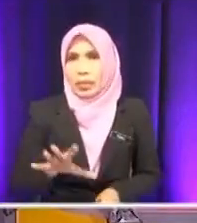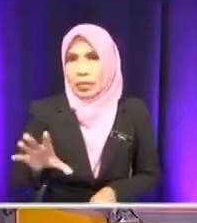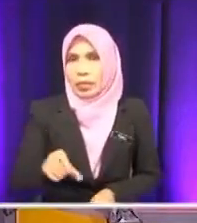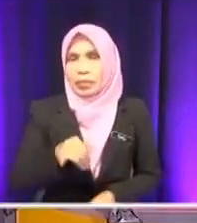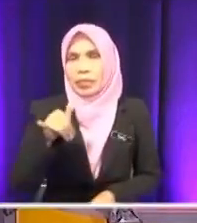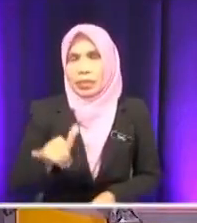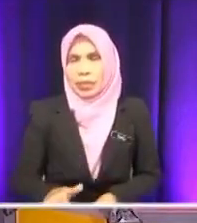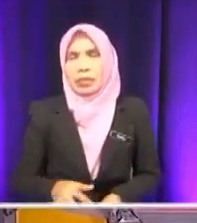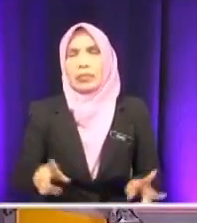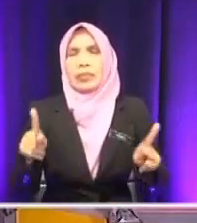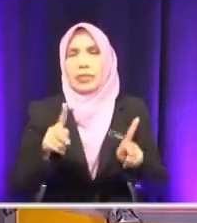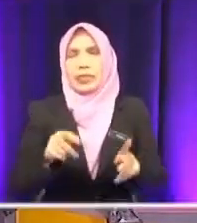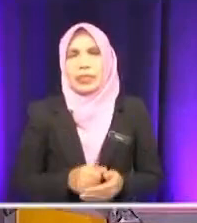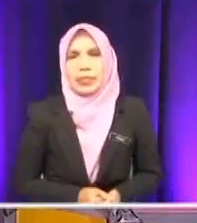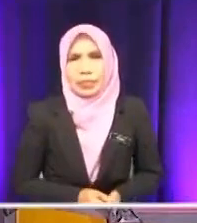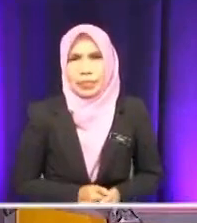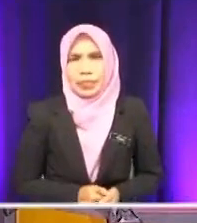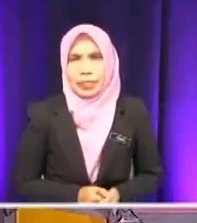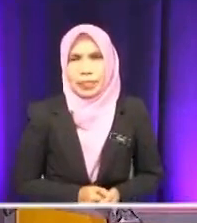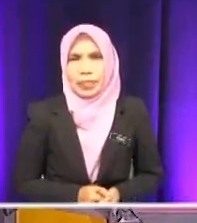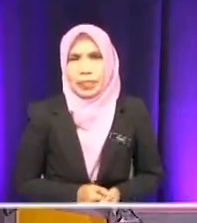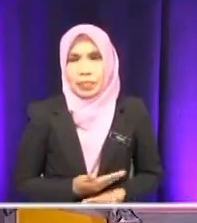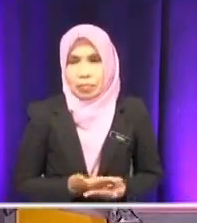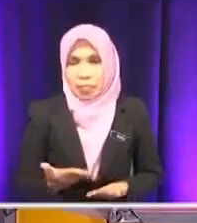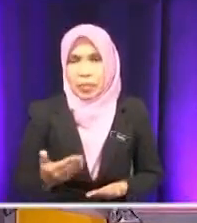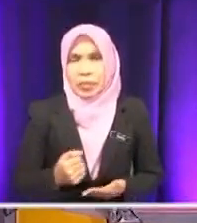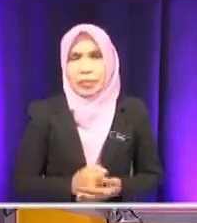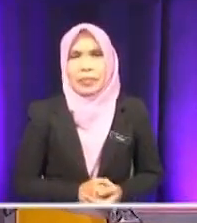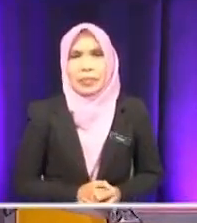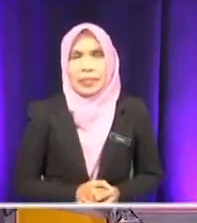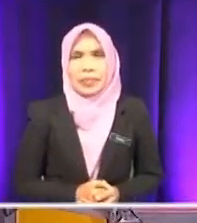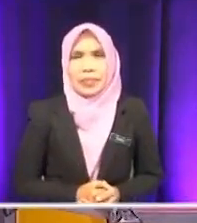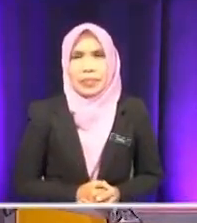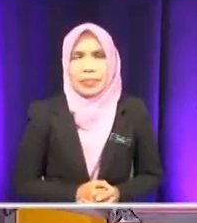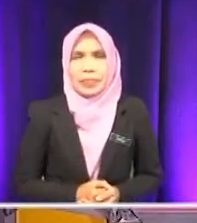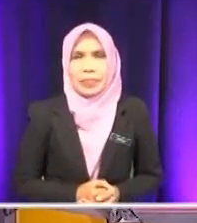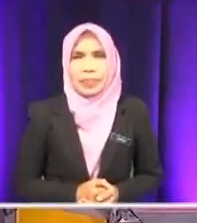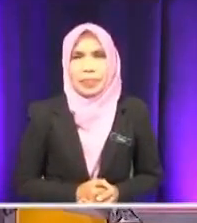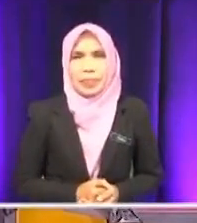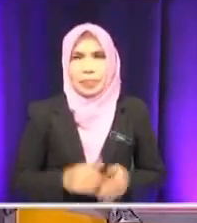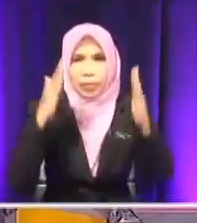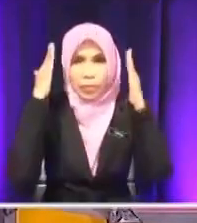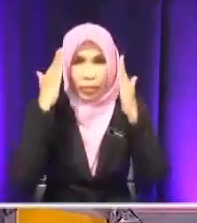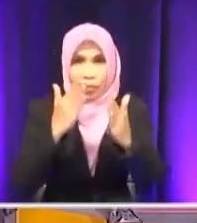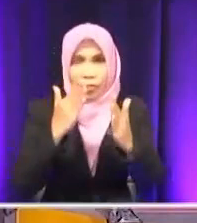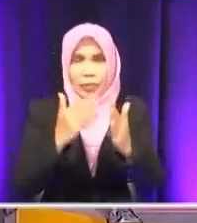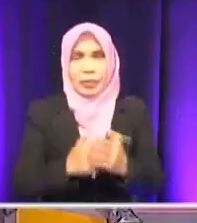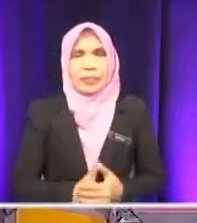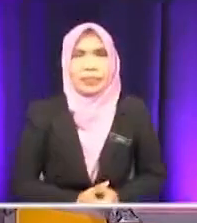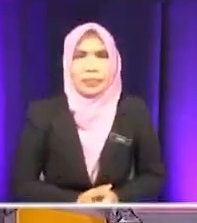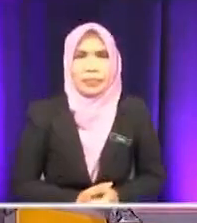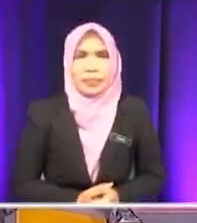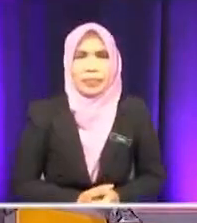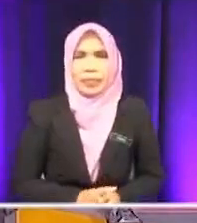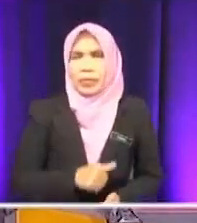perkara yang penting di sini ialah bayaran penginapan jadi kita fokus kepada itu untuk menjawab Nah bukan secari keseluruhan mungkin